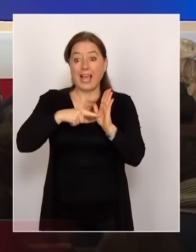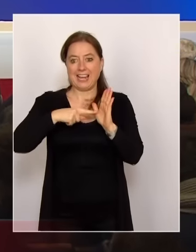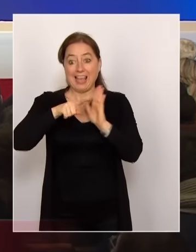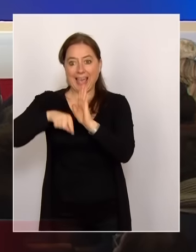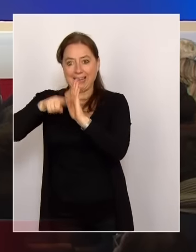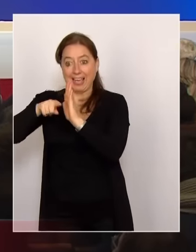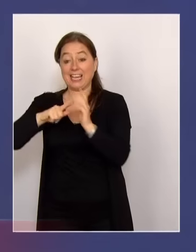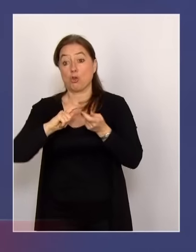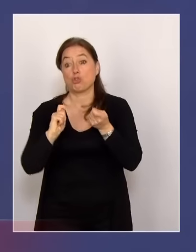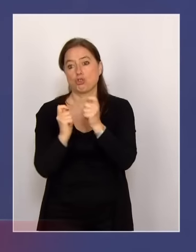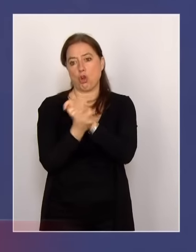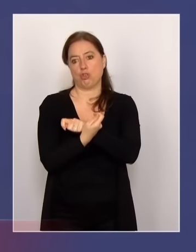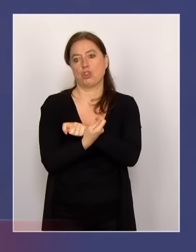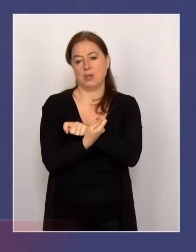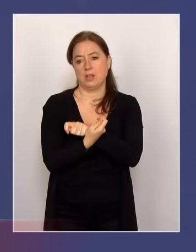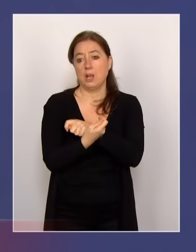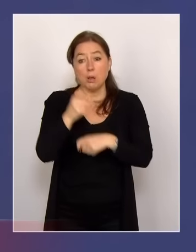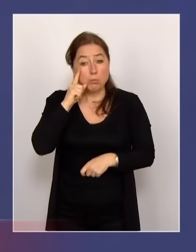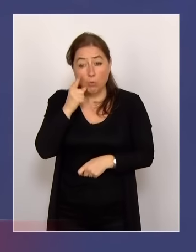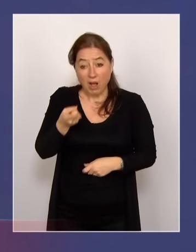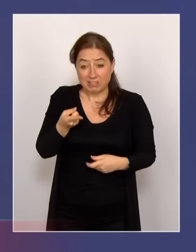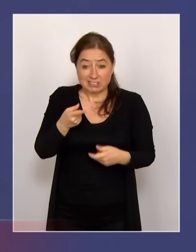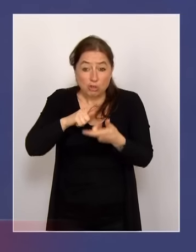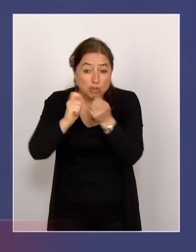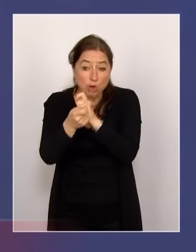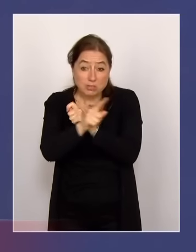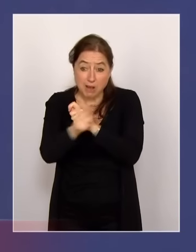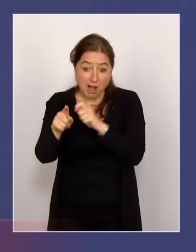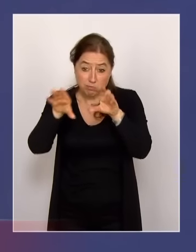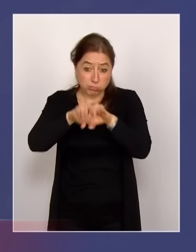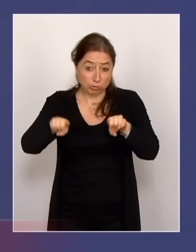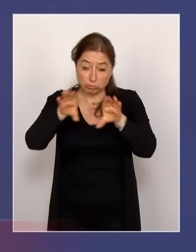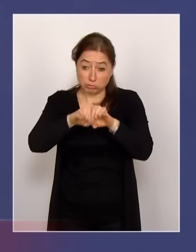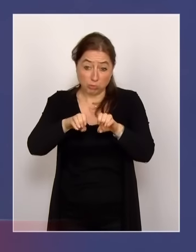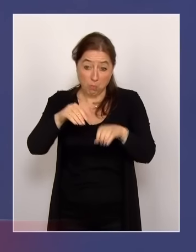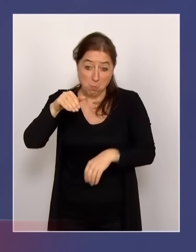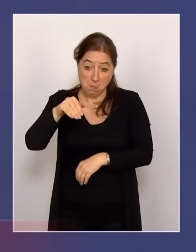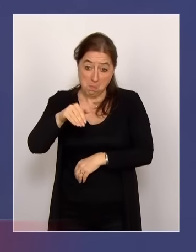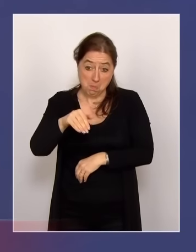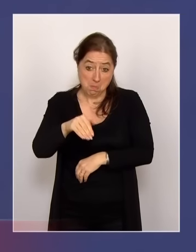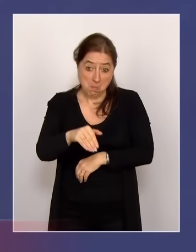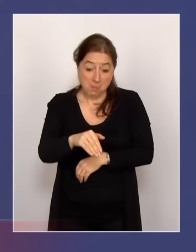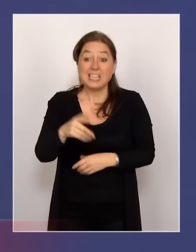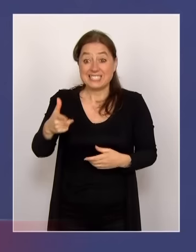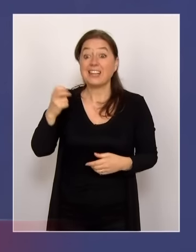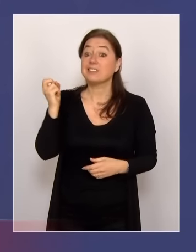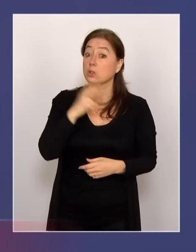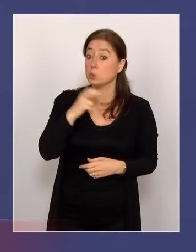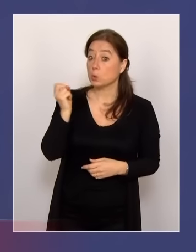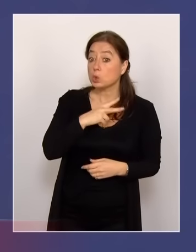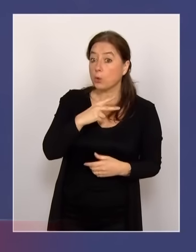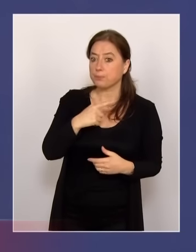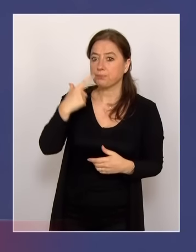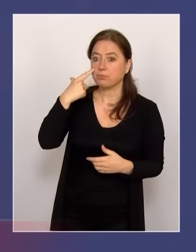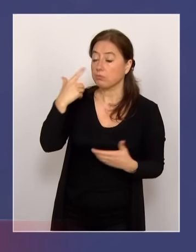ajustement simple, c'est que nous perdrons la production. Et pourquoi, là aussi, j'ai le sentiment d'urgence. D'abord, parce que je vois ce décalage des 30 dernières